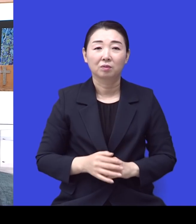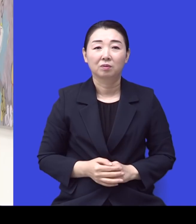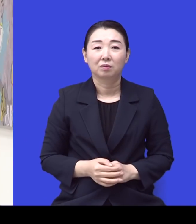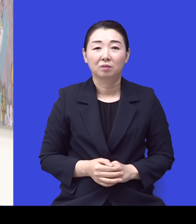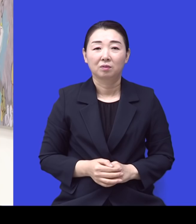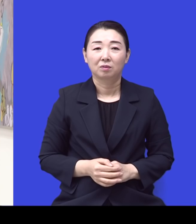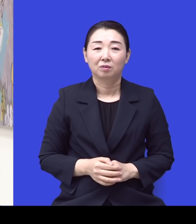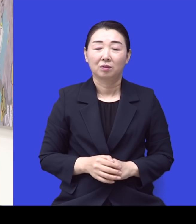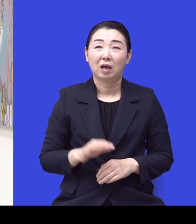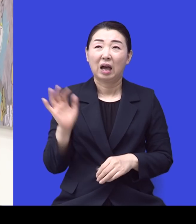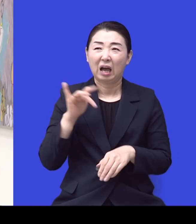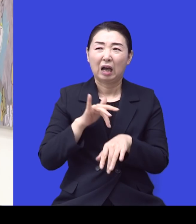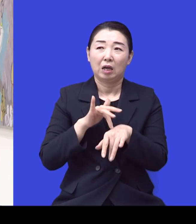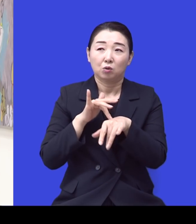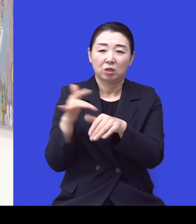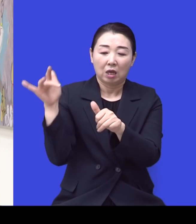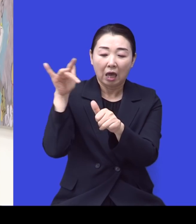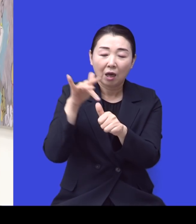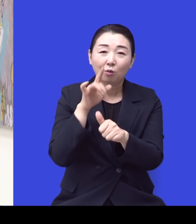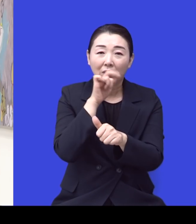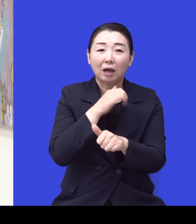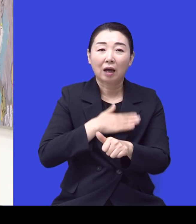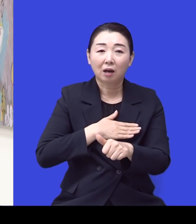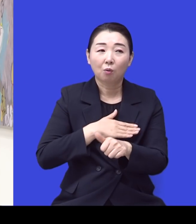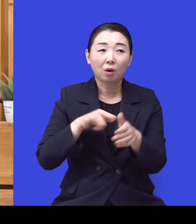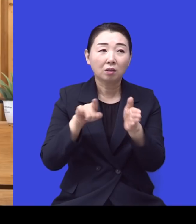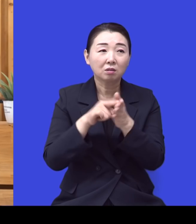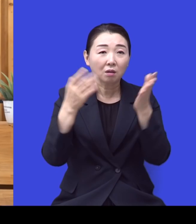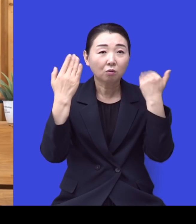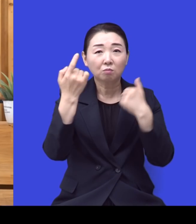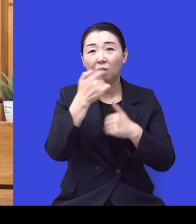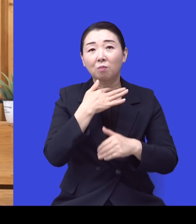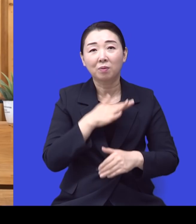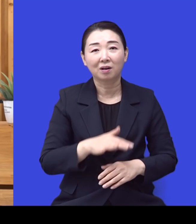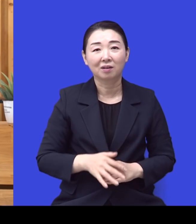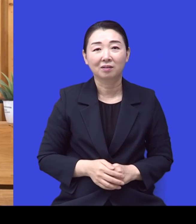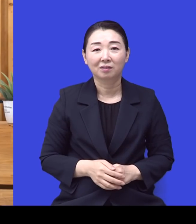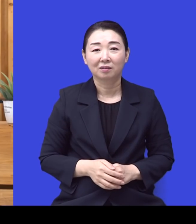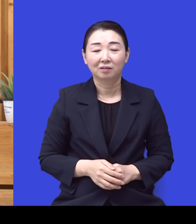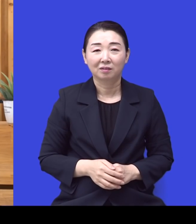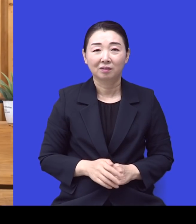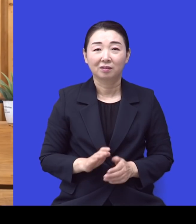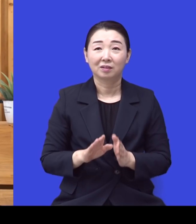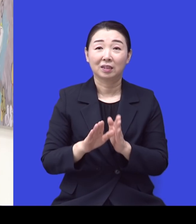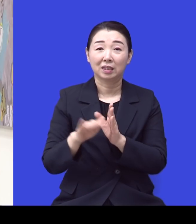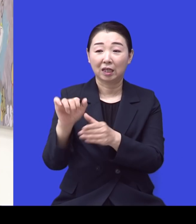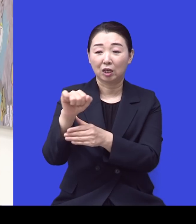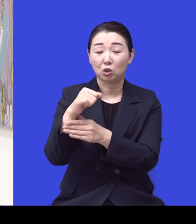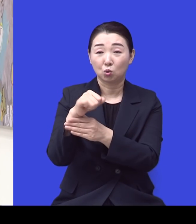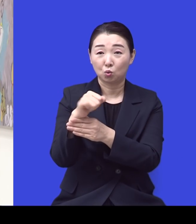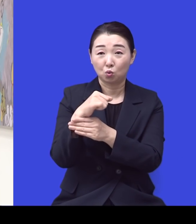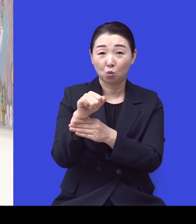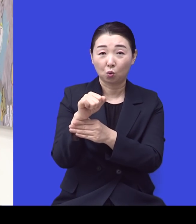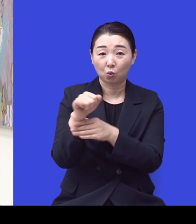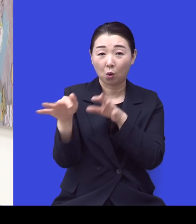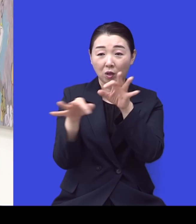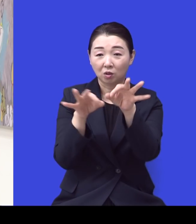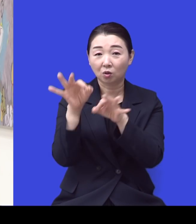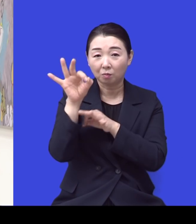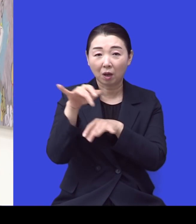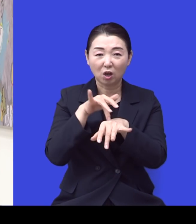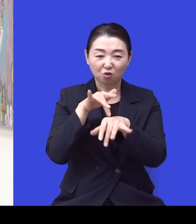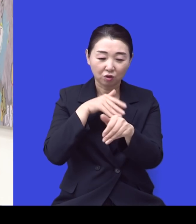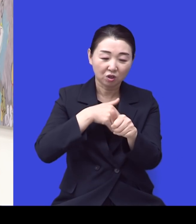이 귀신 들렸구나 해서 예. 근데 신학교에서는 이걸 배워본 적이 없으니까 네, 네. 그 당시 종로서적에 와가지고 귀신 쫓는 책을